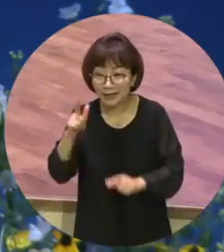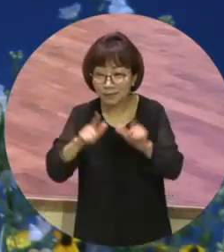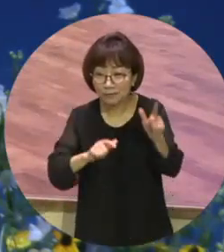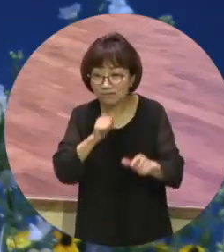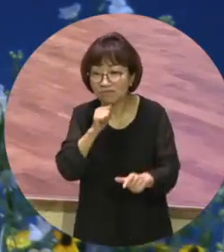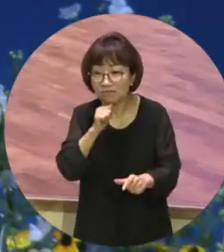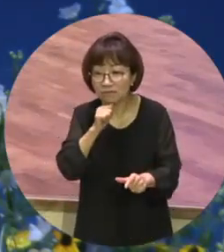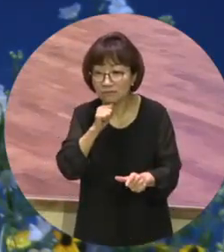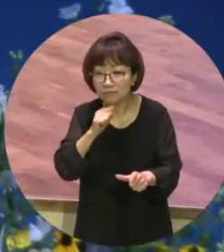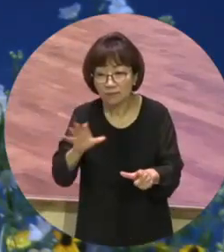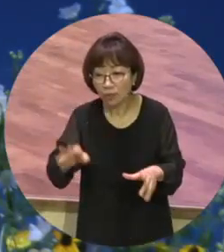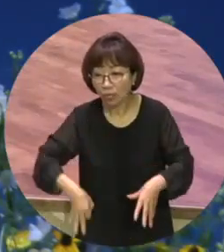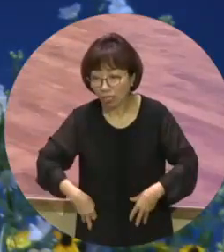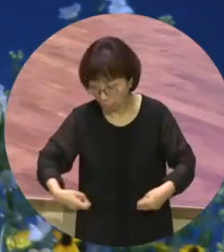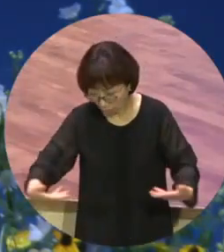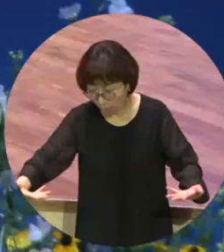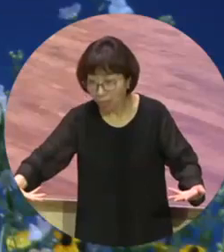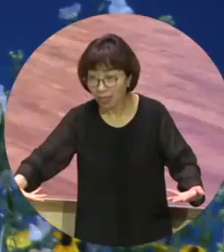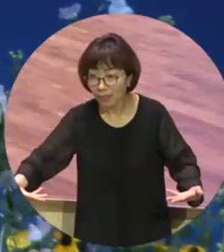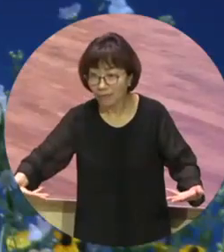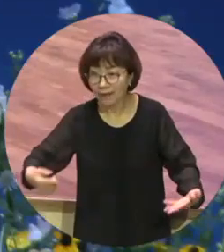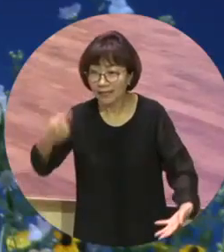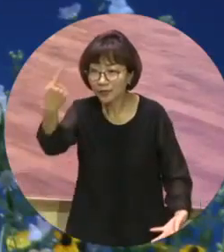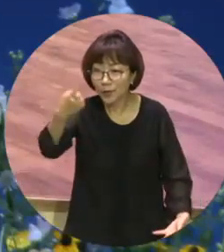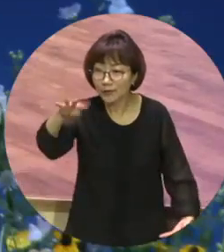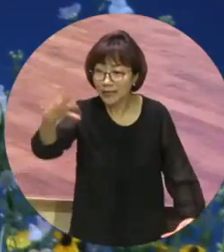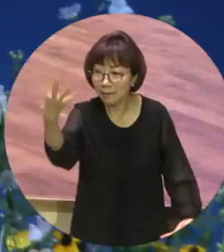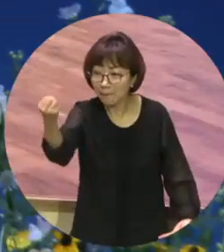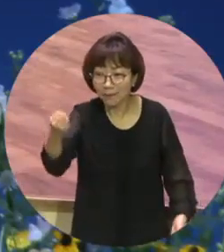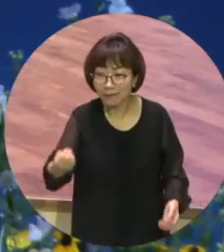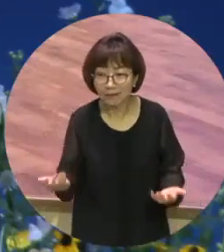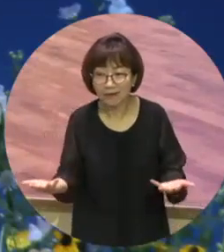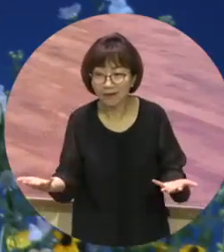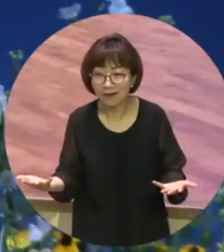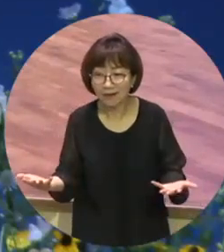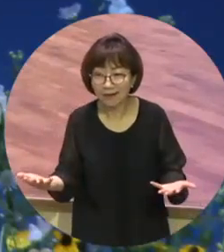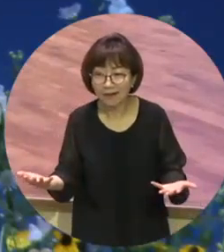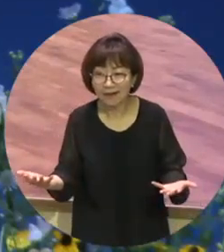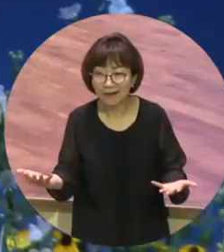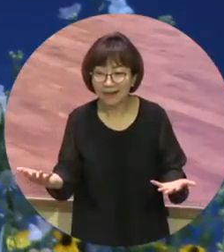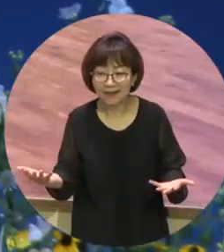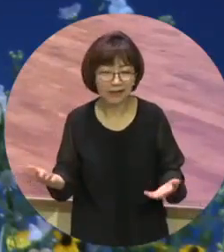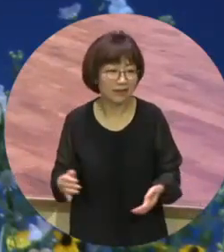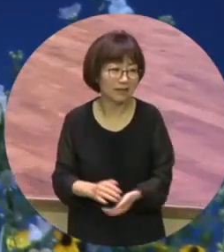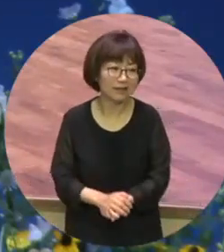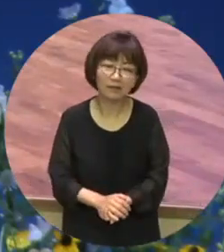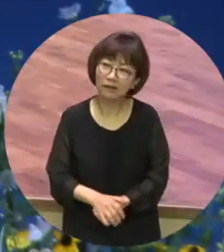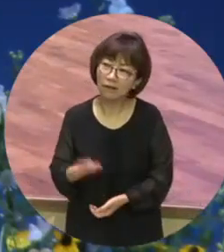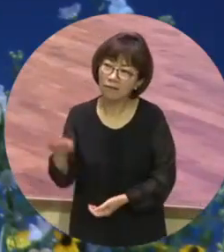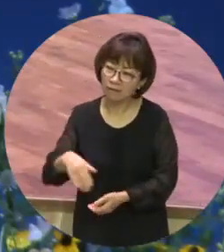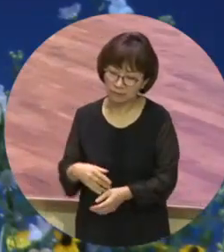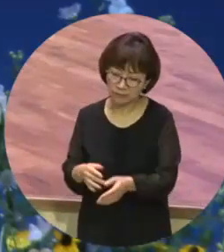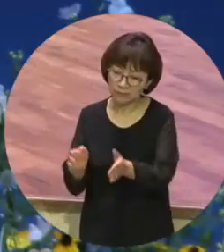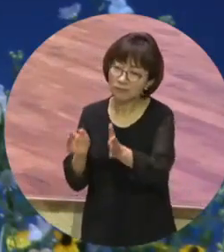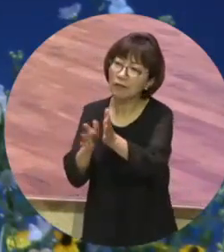큰 돈이 없어요. 사실은 없는 거예요. 그러니까 무슨 말입니까? 예수님,